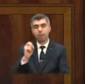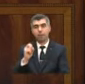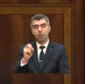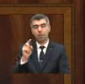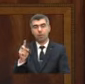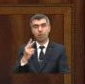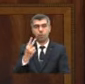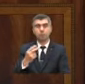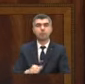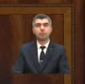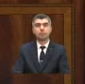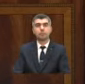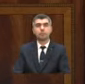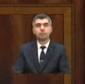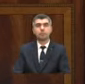2021.